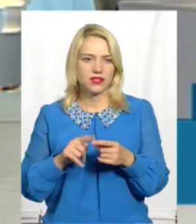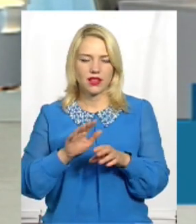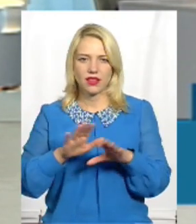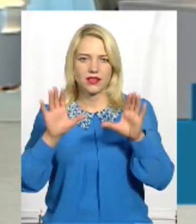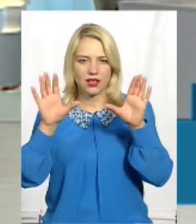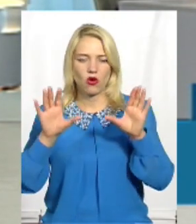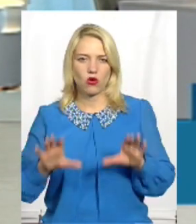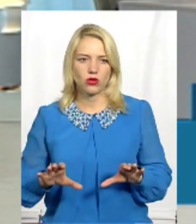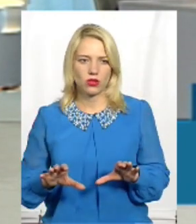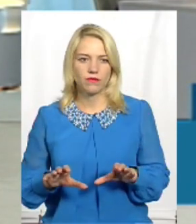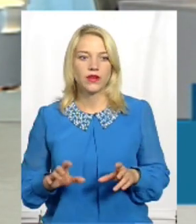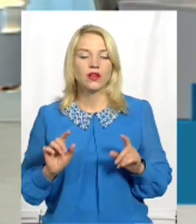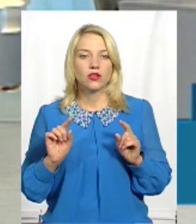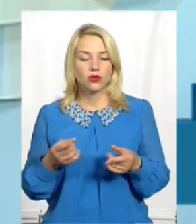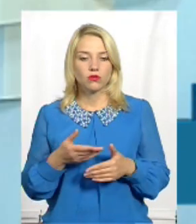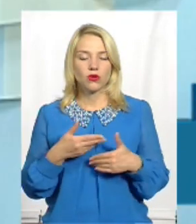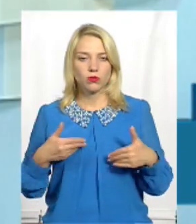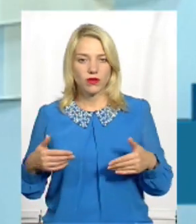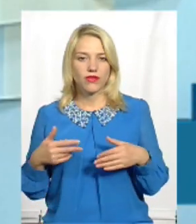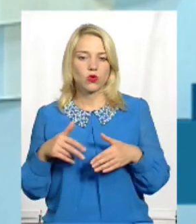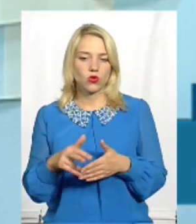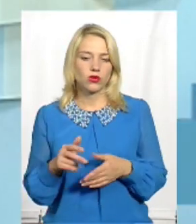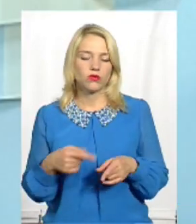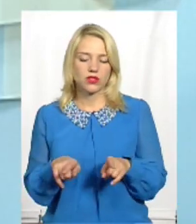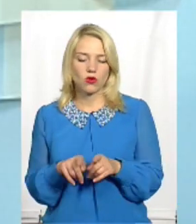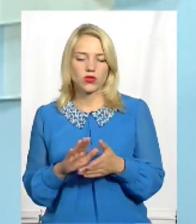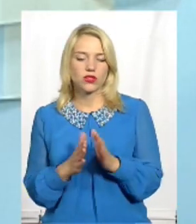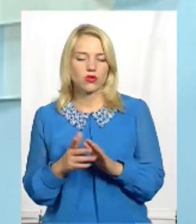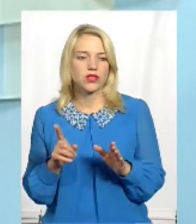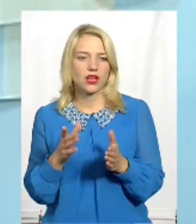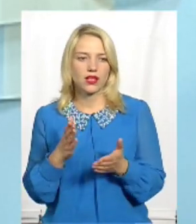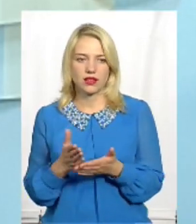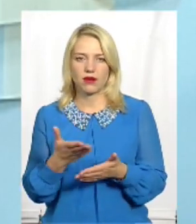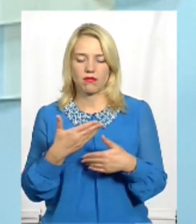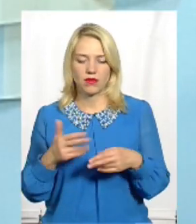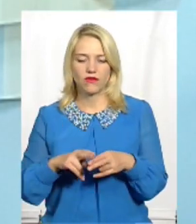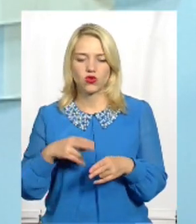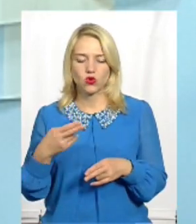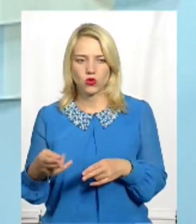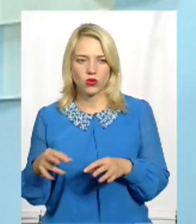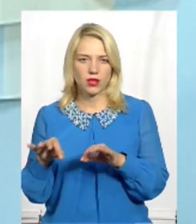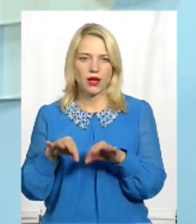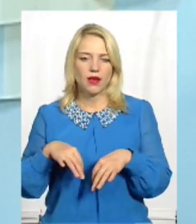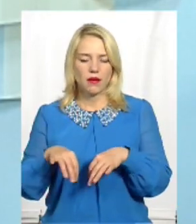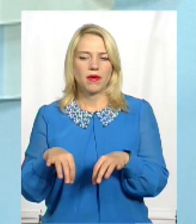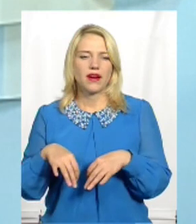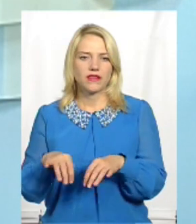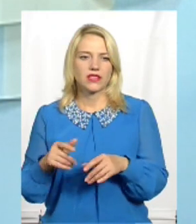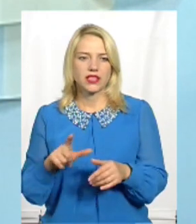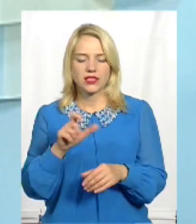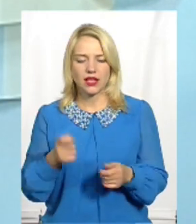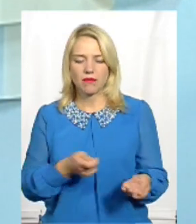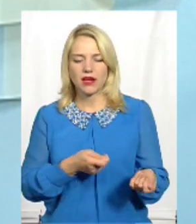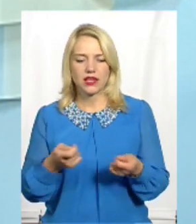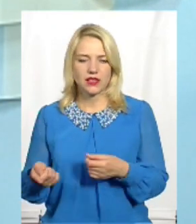і незаконно. Тому ми виходимо з тої ситуації, яка є. Ми відшкодовуємо перевізникам приватним за